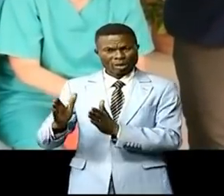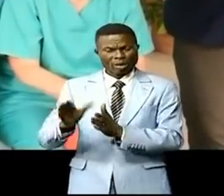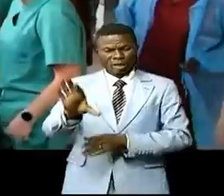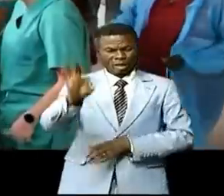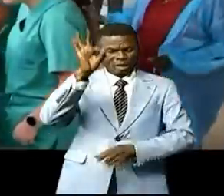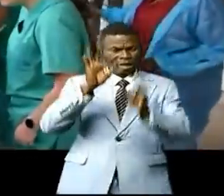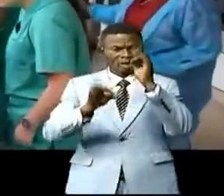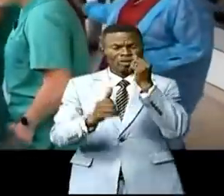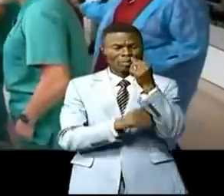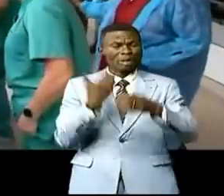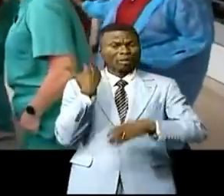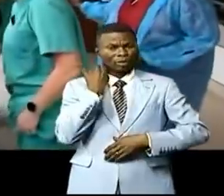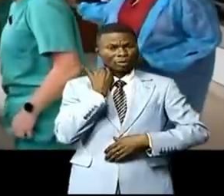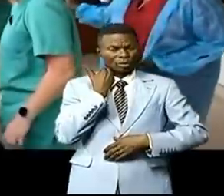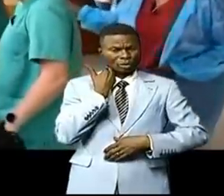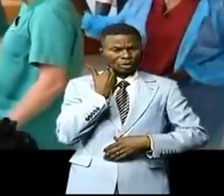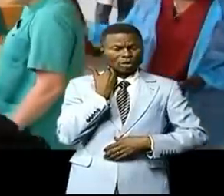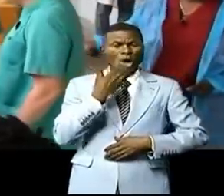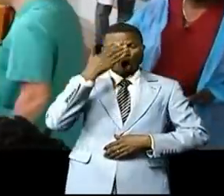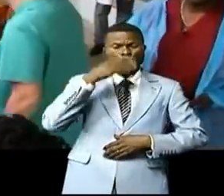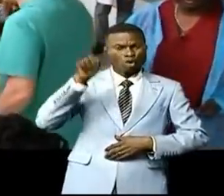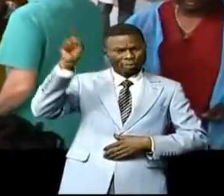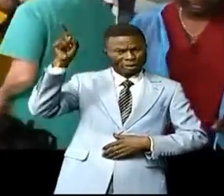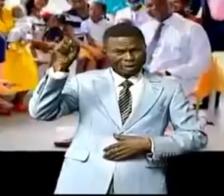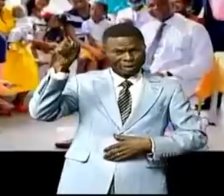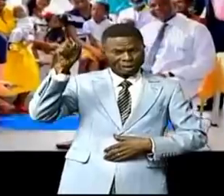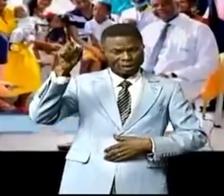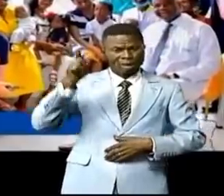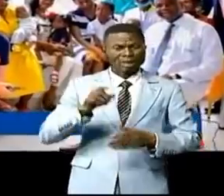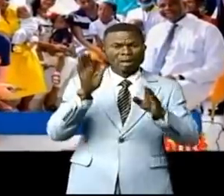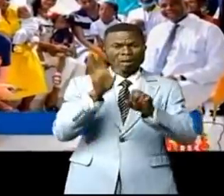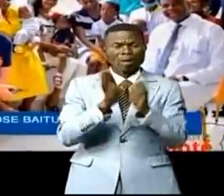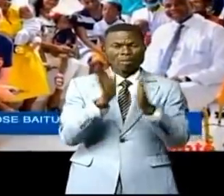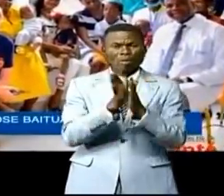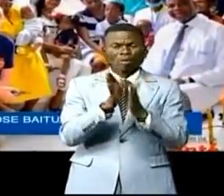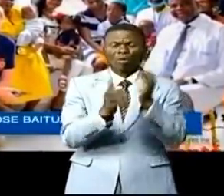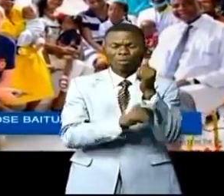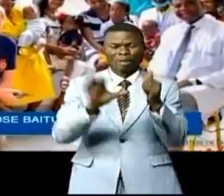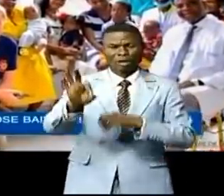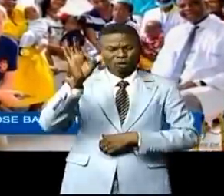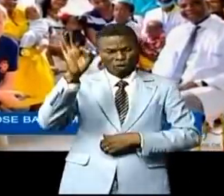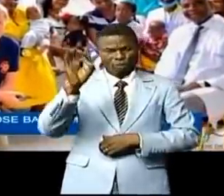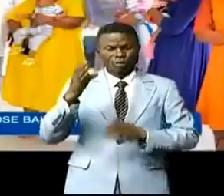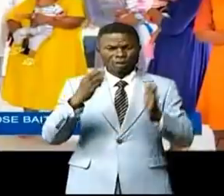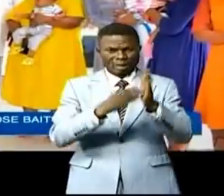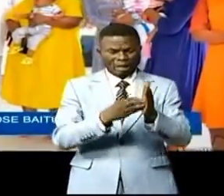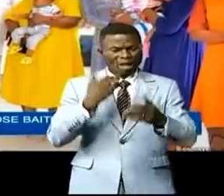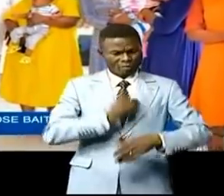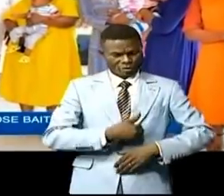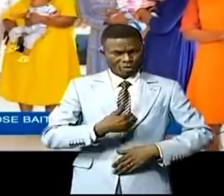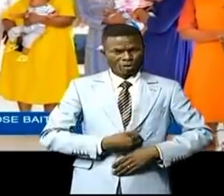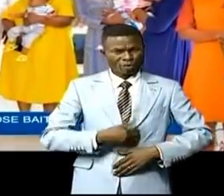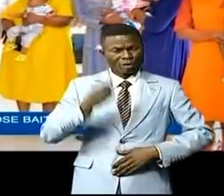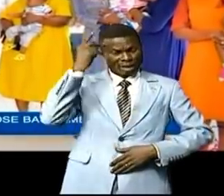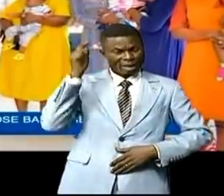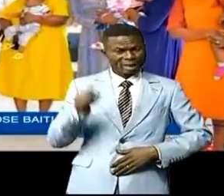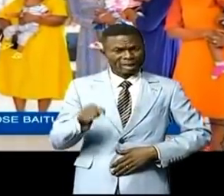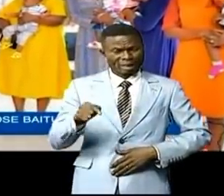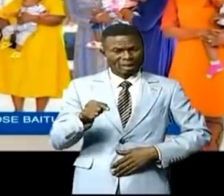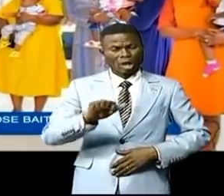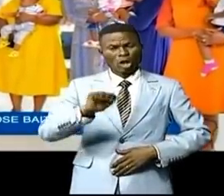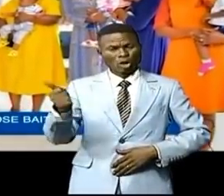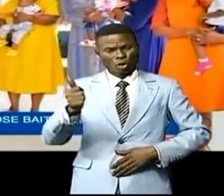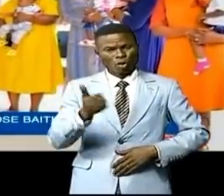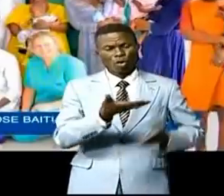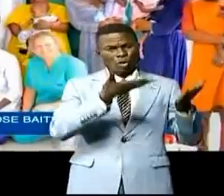des patients a été fait par la clinique Ngalima. J'ai une dizaine de cas sélectionnés, 9 ont été opérés à Kinshasa et les